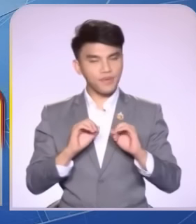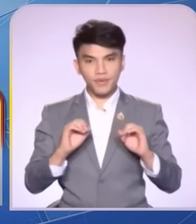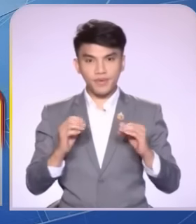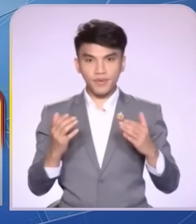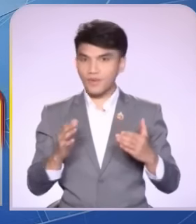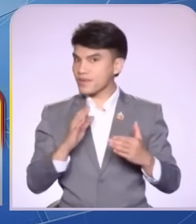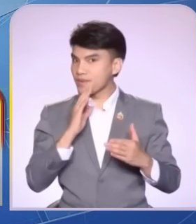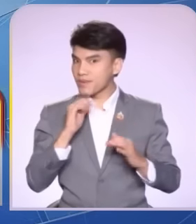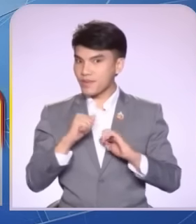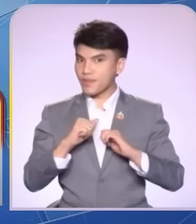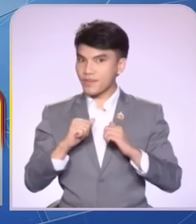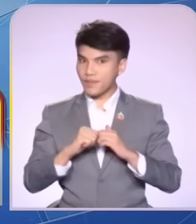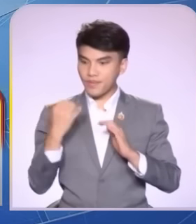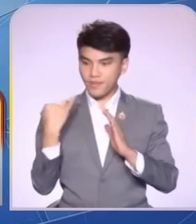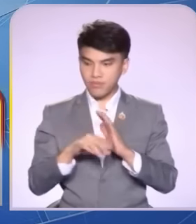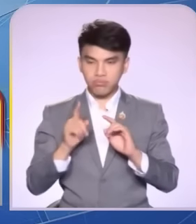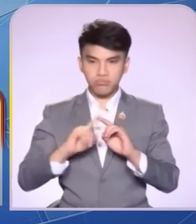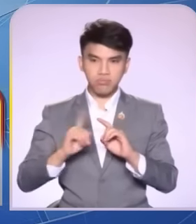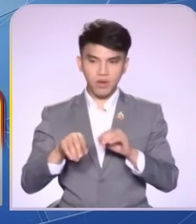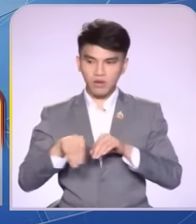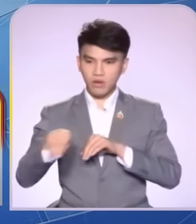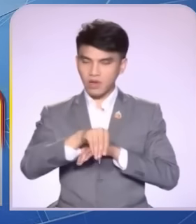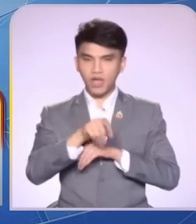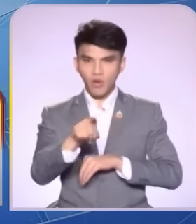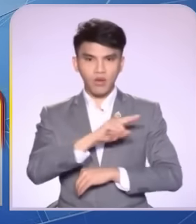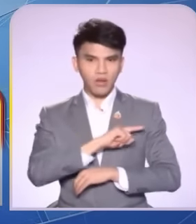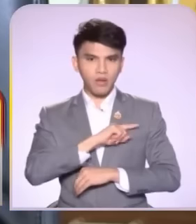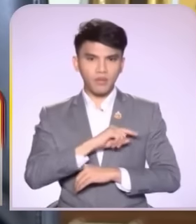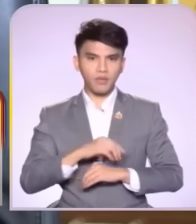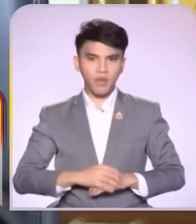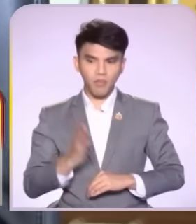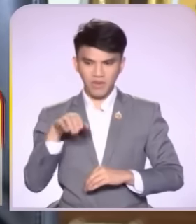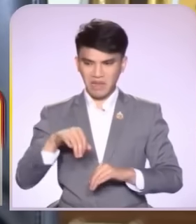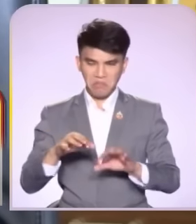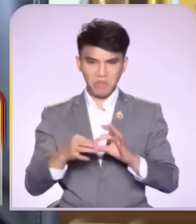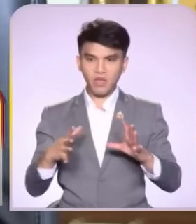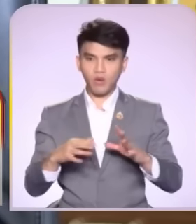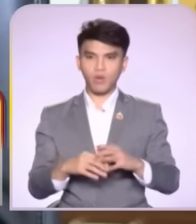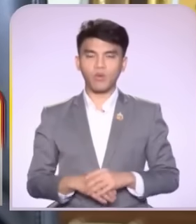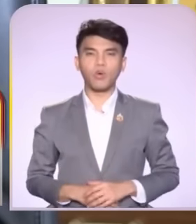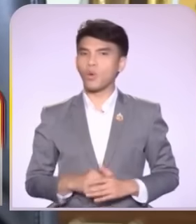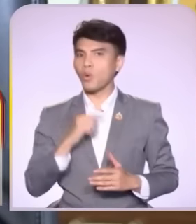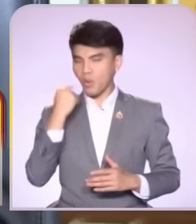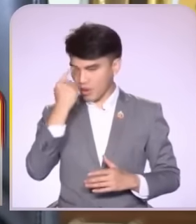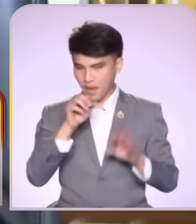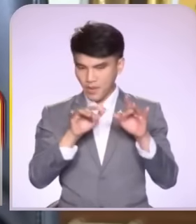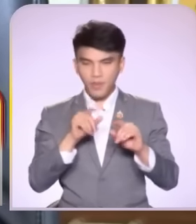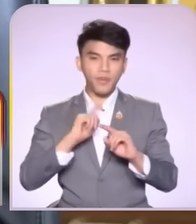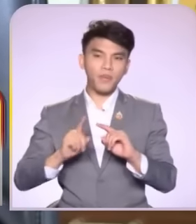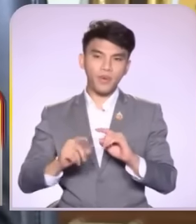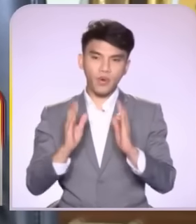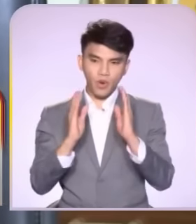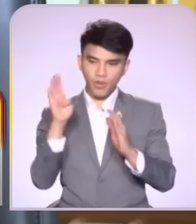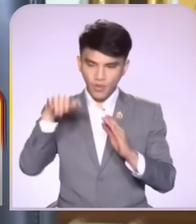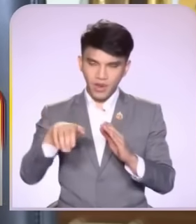ำนองว่าถ้าเกิดคดีความขึ้นมาแม่ขายแม่ทีมต้องรับผิดชอบเจ้าของบริษัทไม่เกี่ยวถ้ามีใครโพสต์ในโซเชียลค